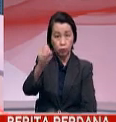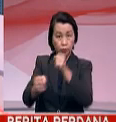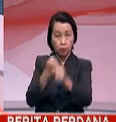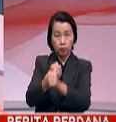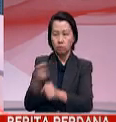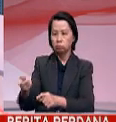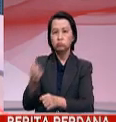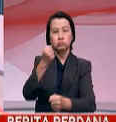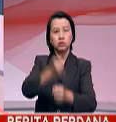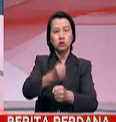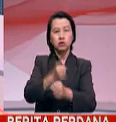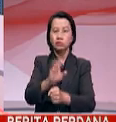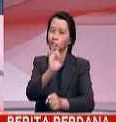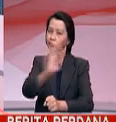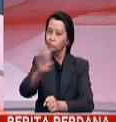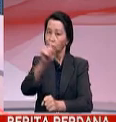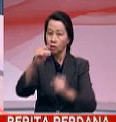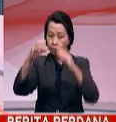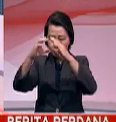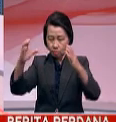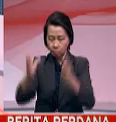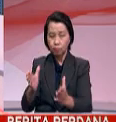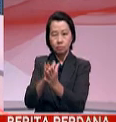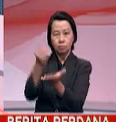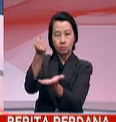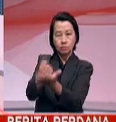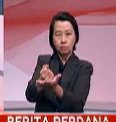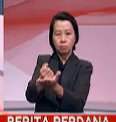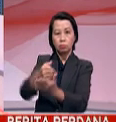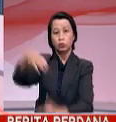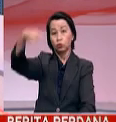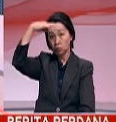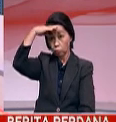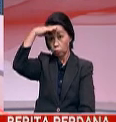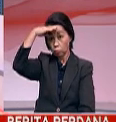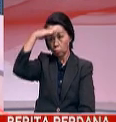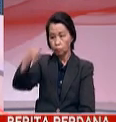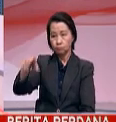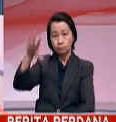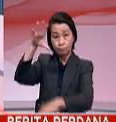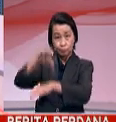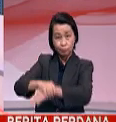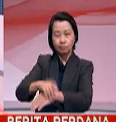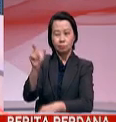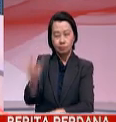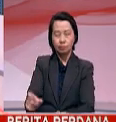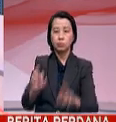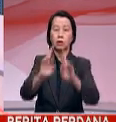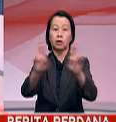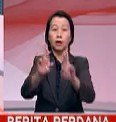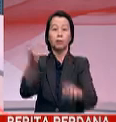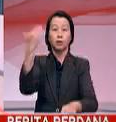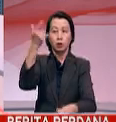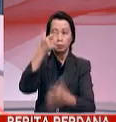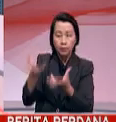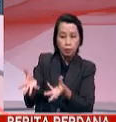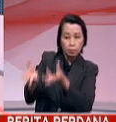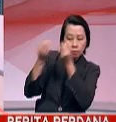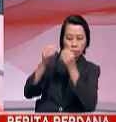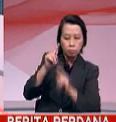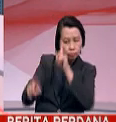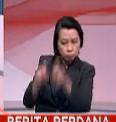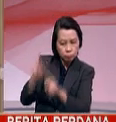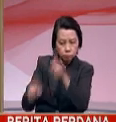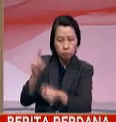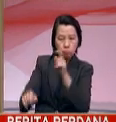itu bertugas di salah satu kompleks imigresen di negeri Johor. Penahanan suspek pada Rabu lepas hasil maklumat soal